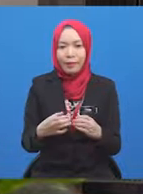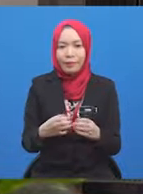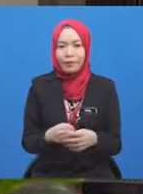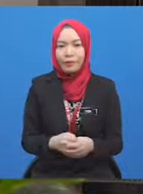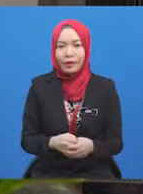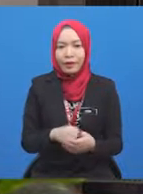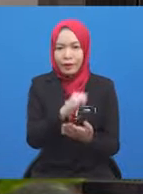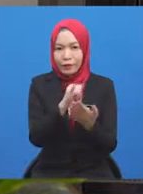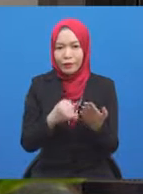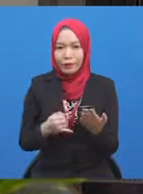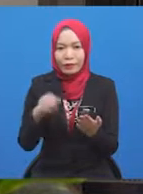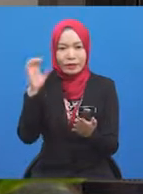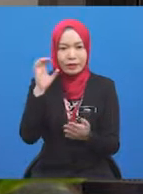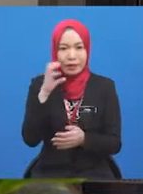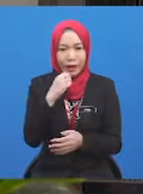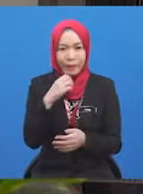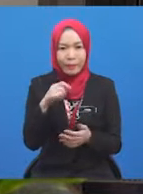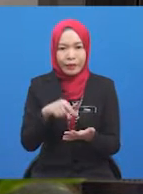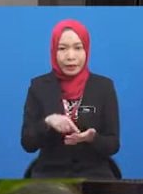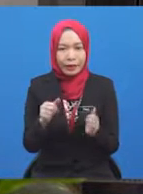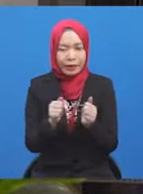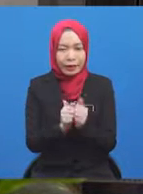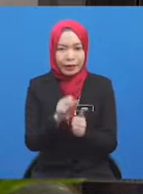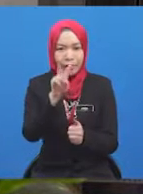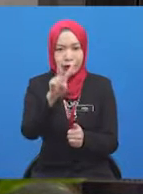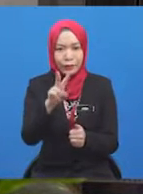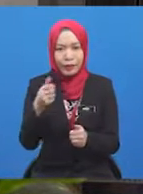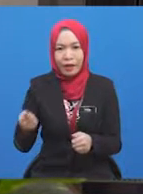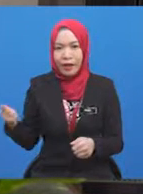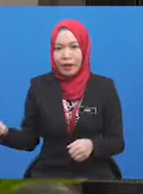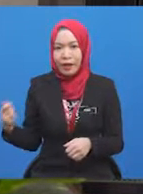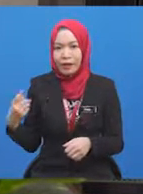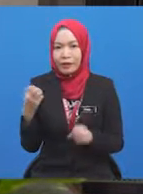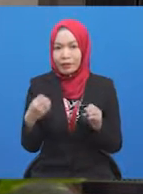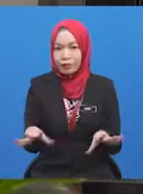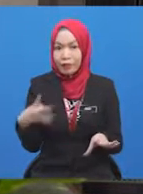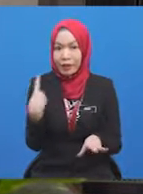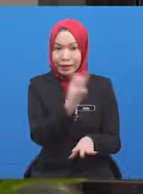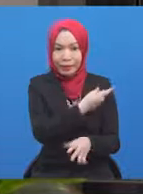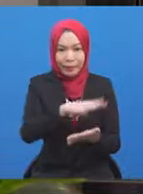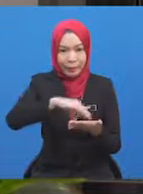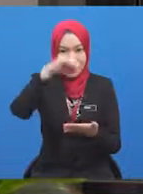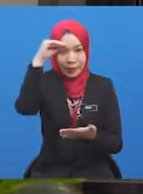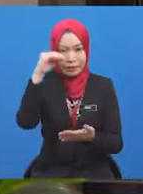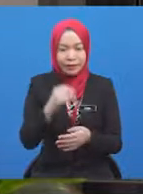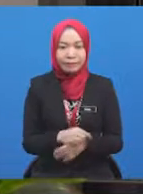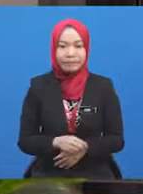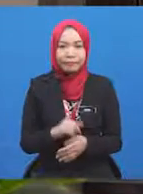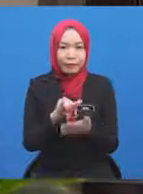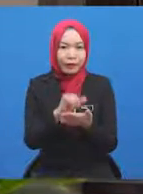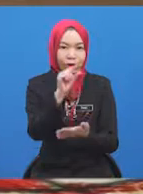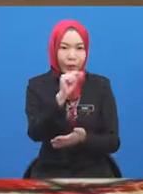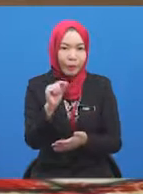dengan menggunakan dua tools yang telah kita pelajari, iaitu pen tool dan